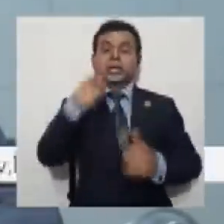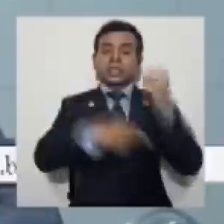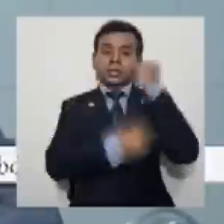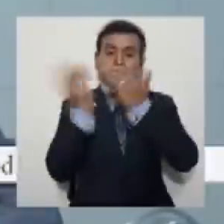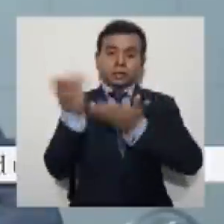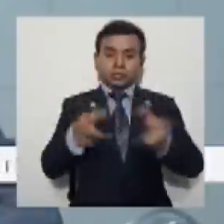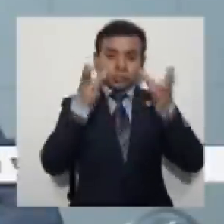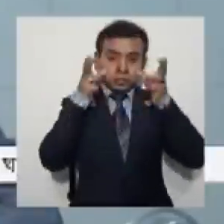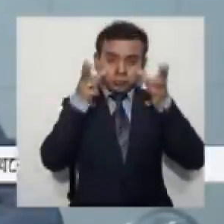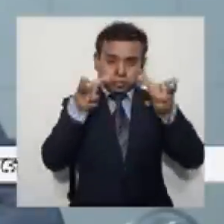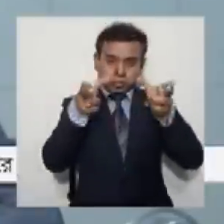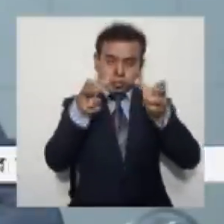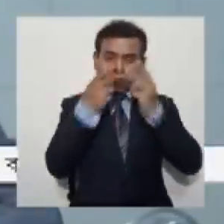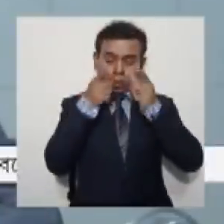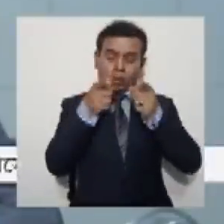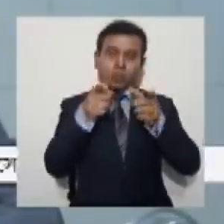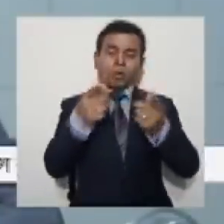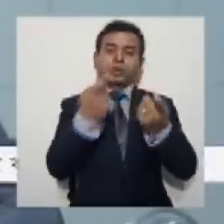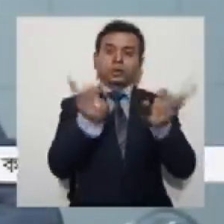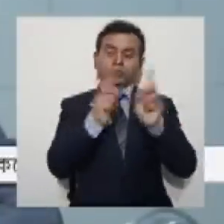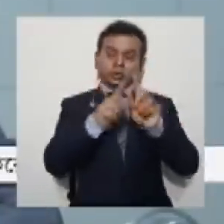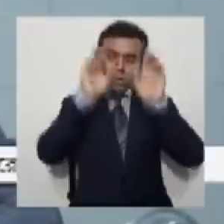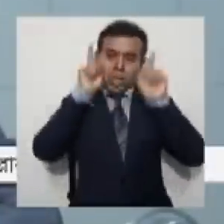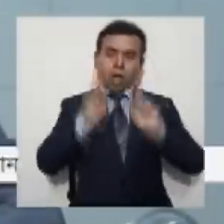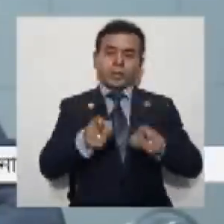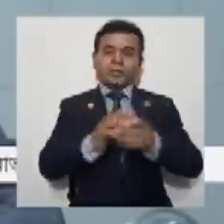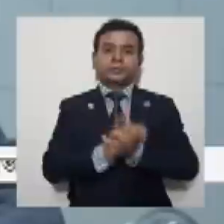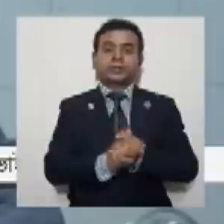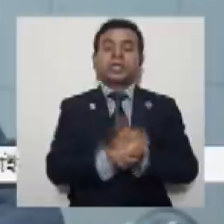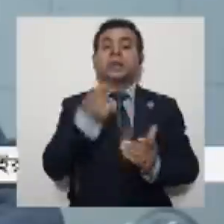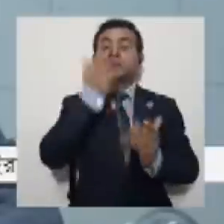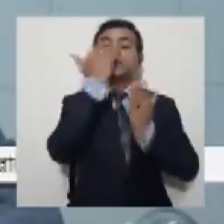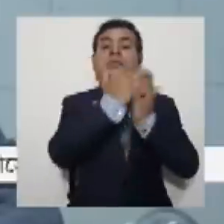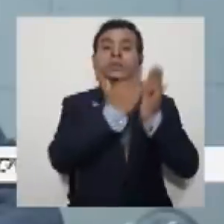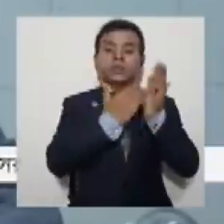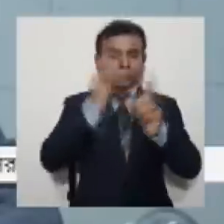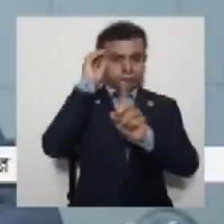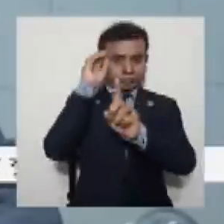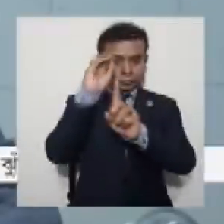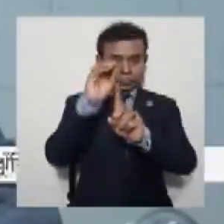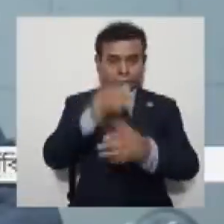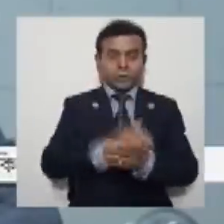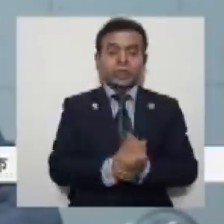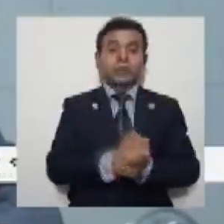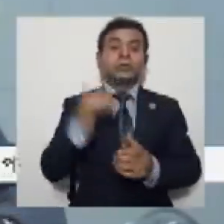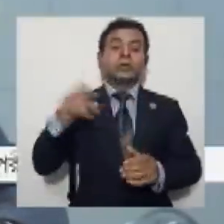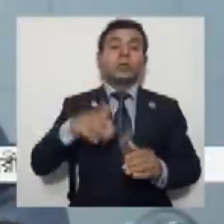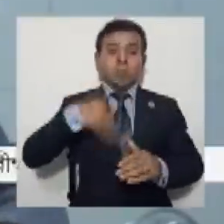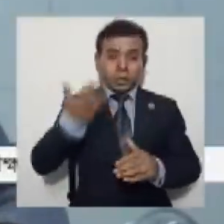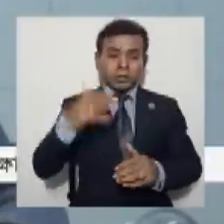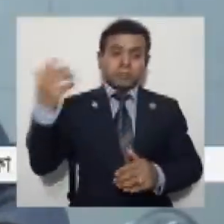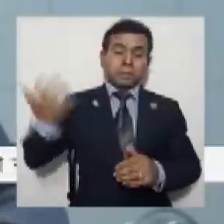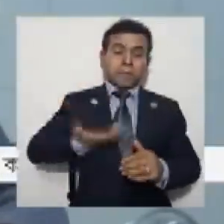আমি পরিষ্কার করে দিলাম যে তাদেরকে দেশে আসলেই কোয়ারেন্টাইনে থাকতে হবে, প্রাতিষ্ঠানিক কোয়ারেন্টাইনে।